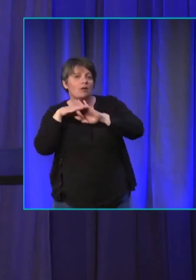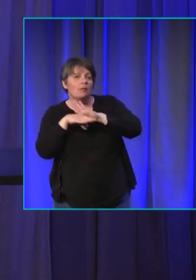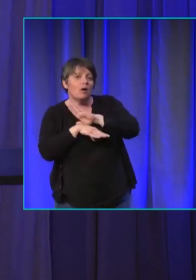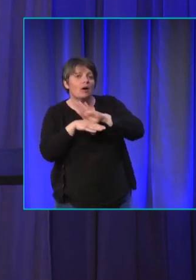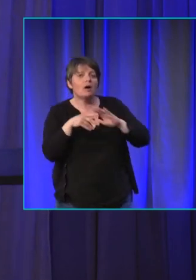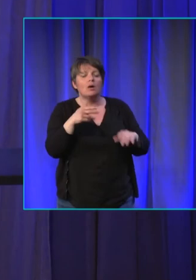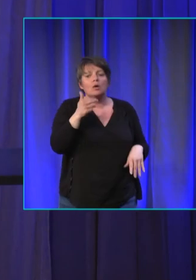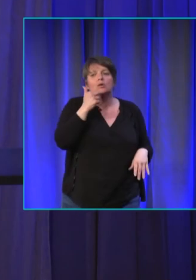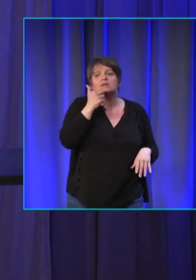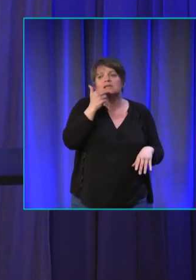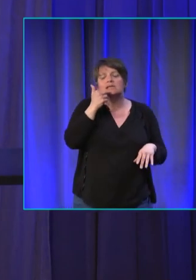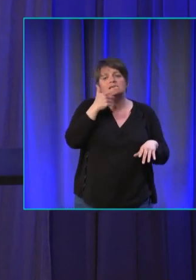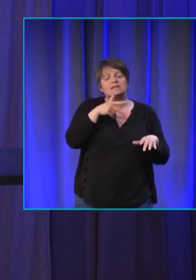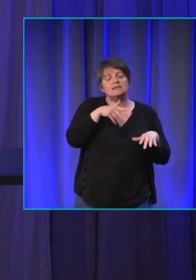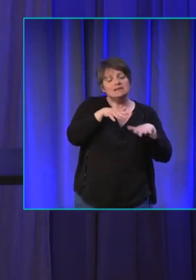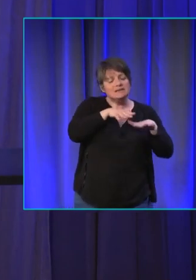efficace. Donc, tout à fait.